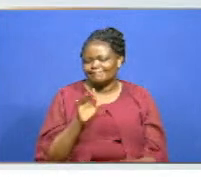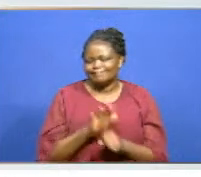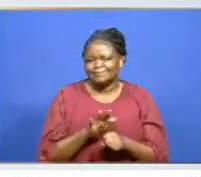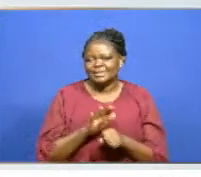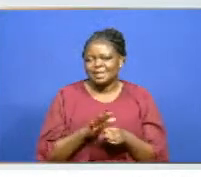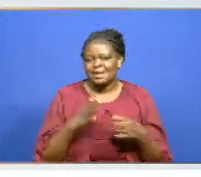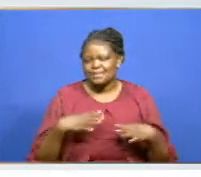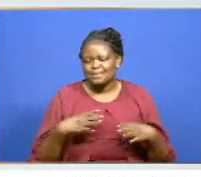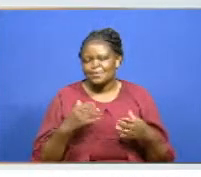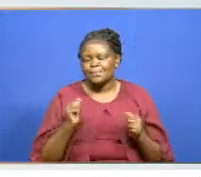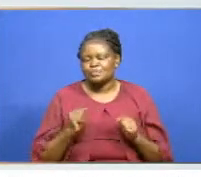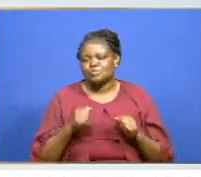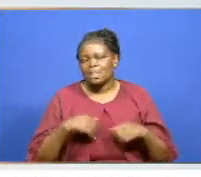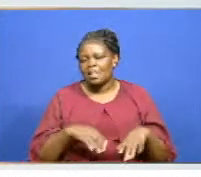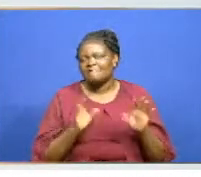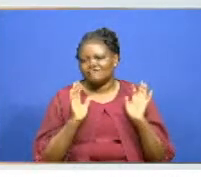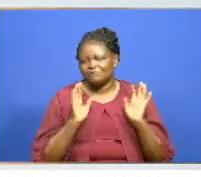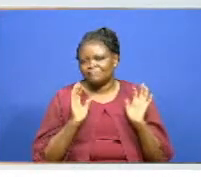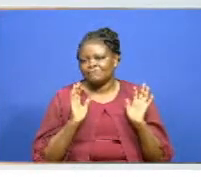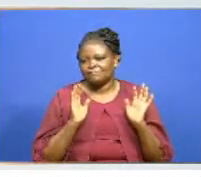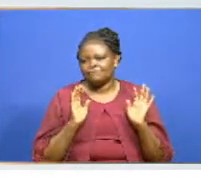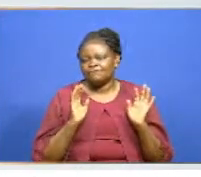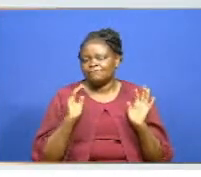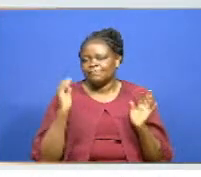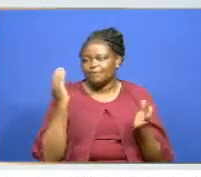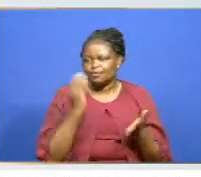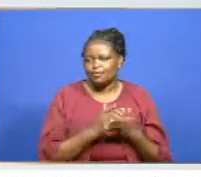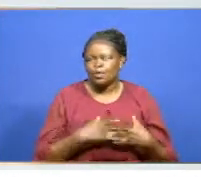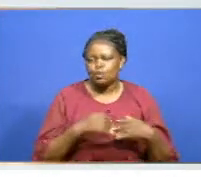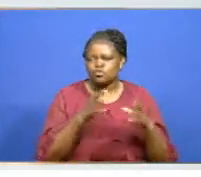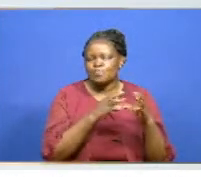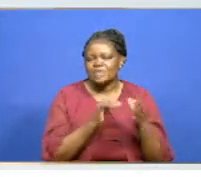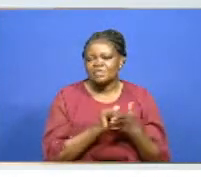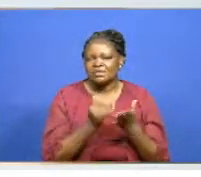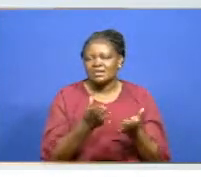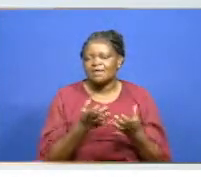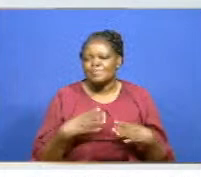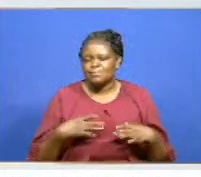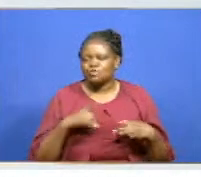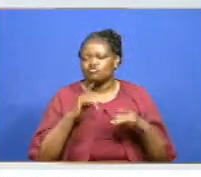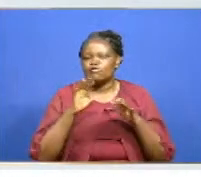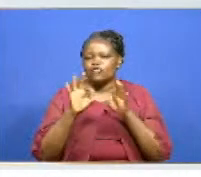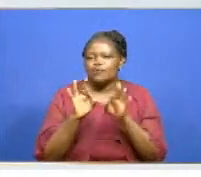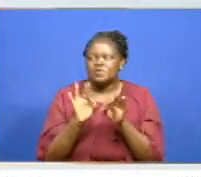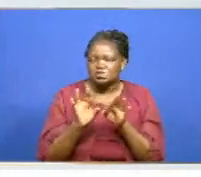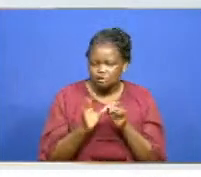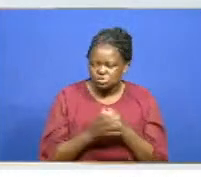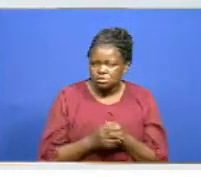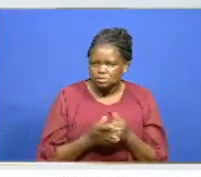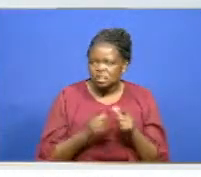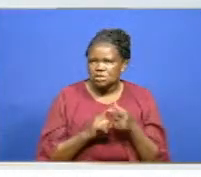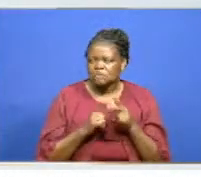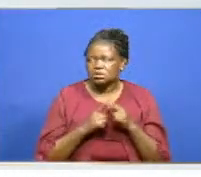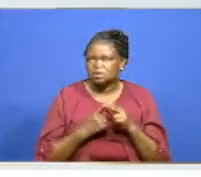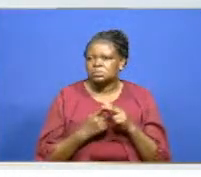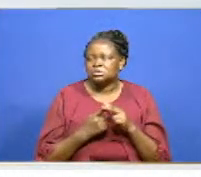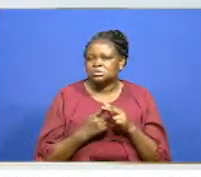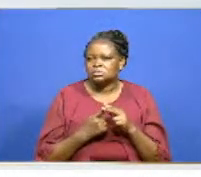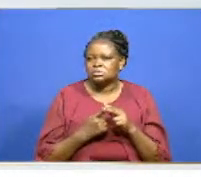wataweza kuachana na kuenda kwa vyama ambavyo vitahitaji watu kwenda kufanya zile nominations ama mchujo. Wataanza